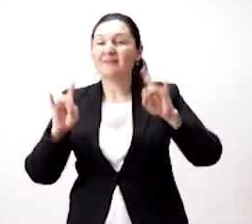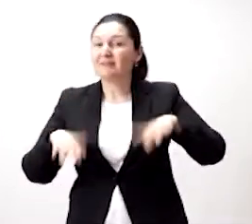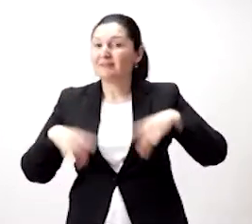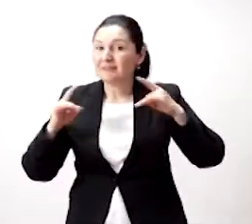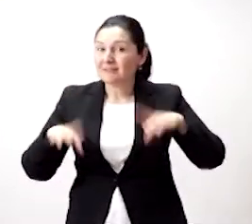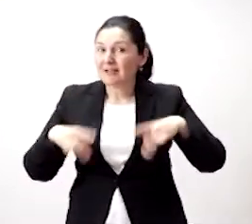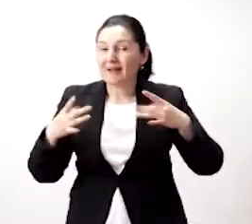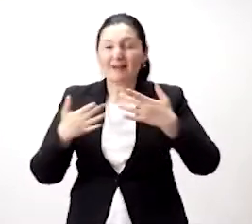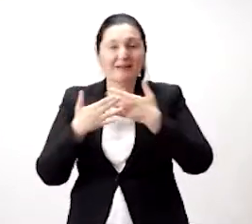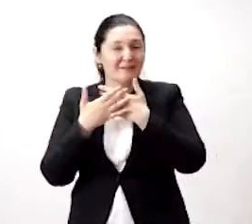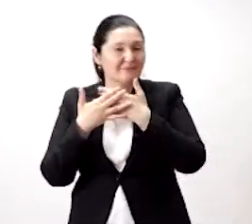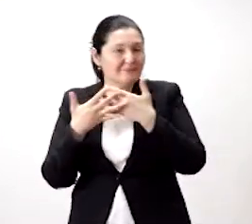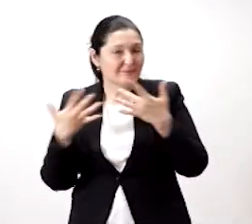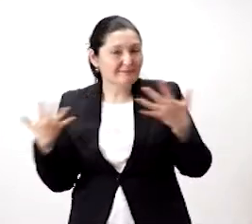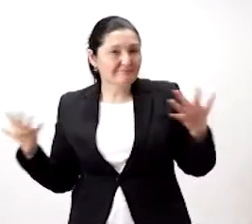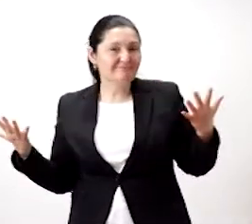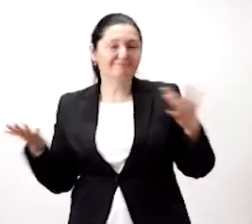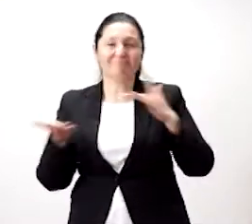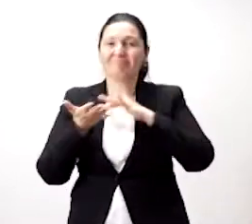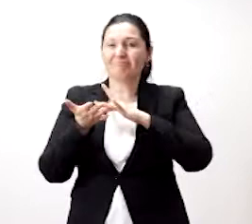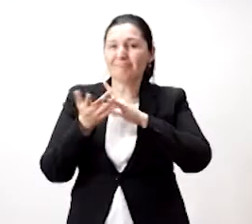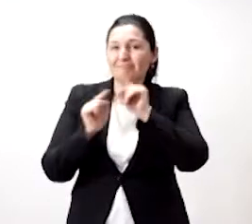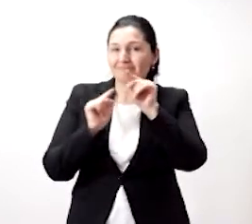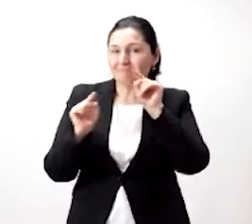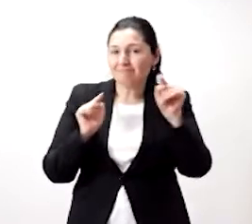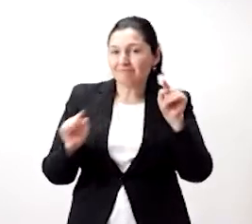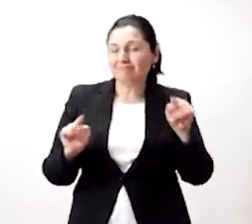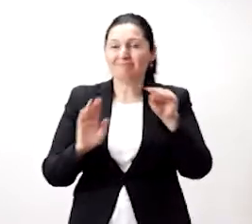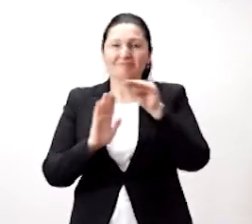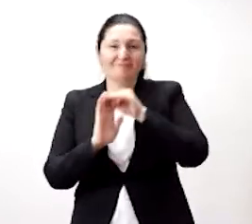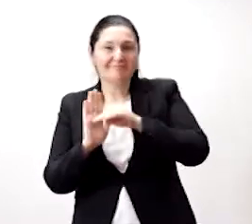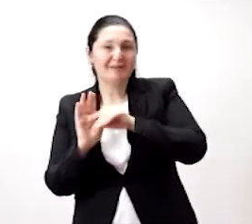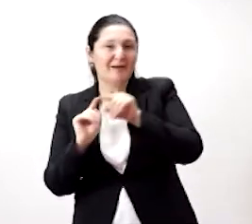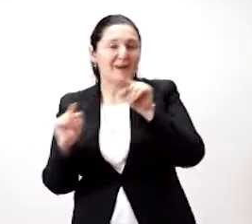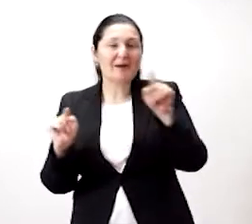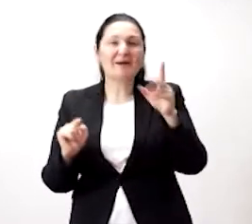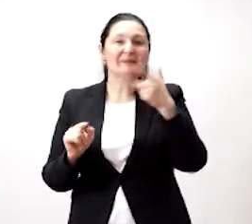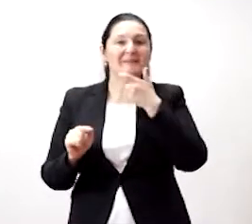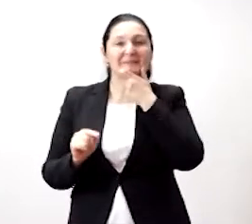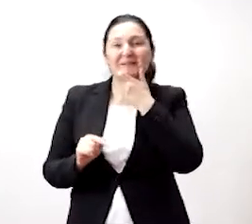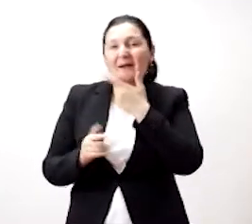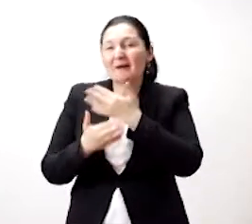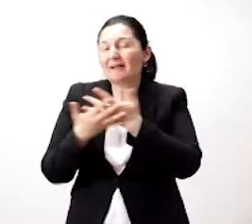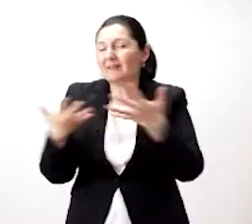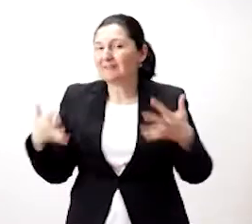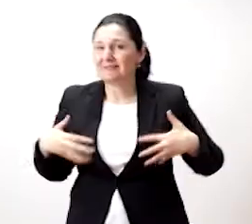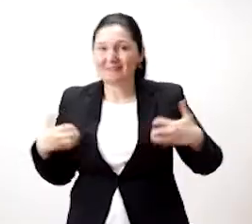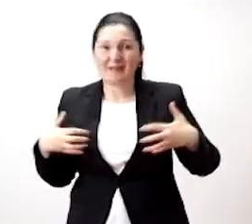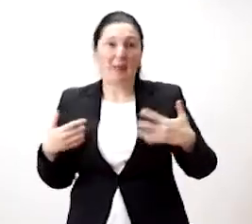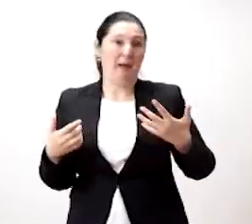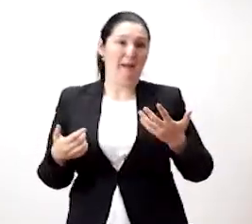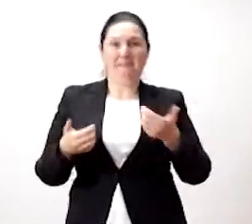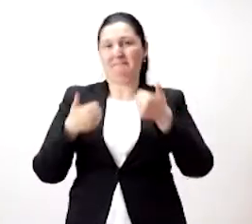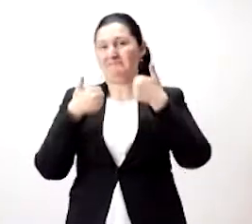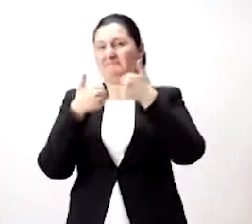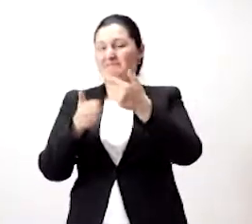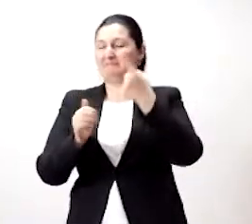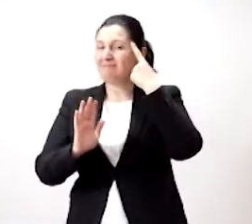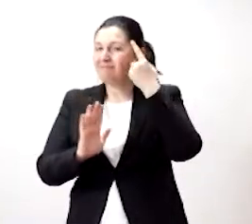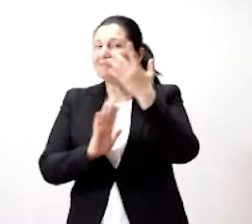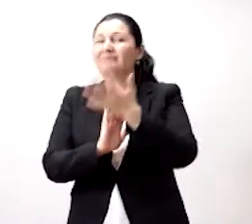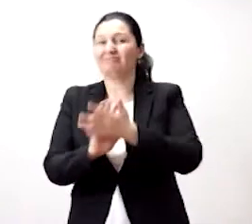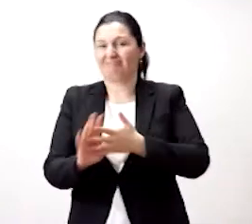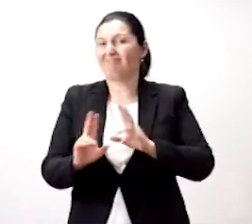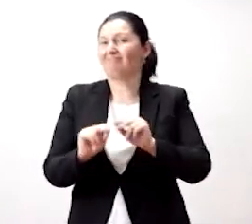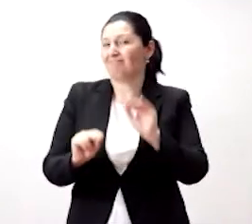Австралия чӣ гуна қитъаи аҷоиб аст ва сайёҳон барои чӣ ба тамошои он мераванд. Бале, муаллима ҷон,